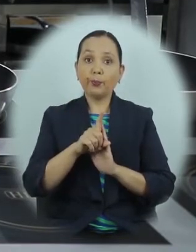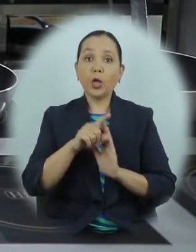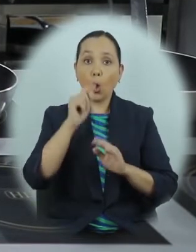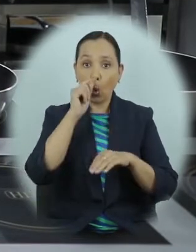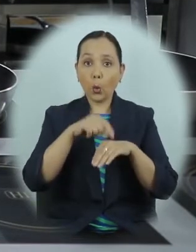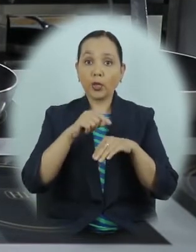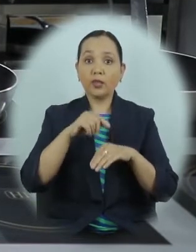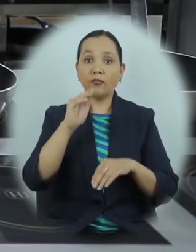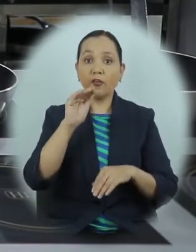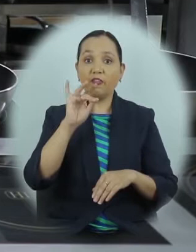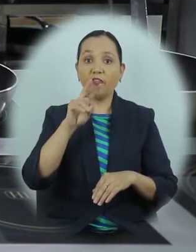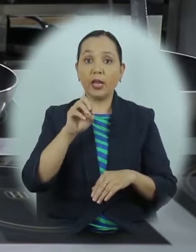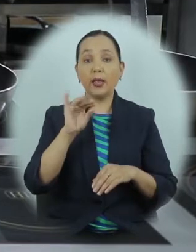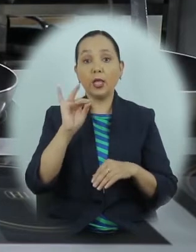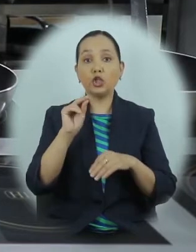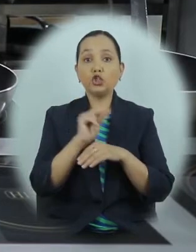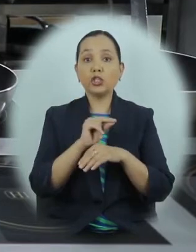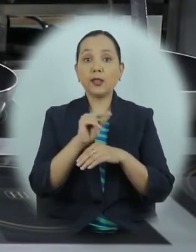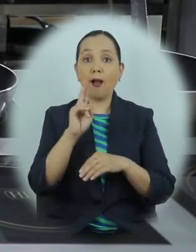куриного филе и чеснока